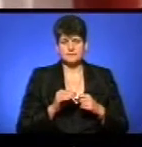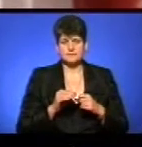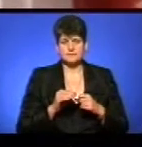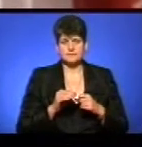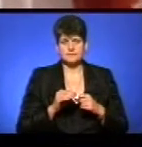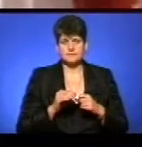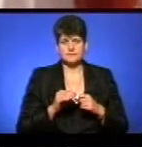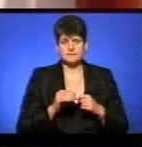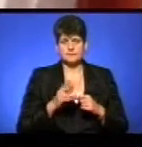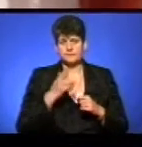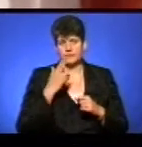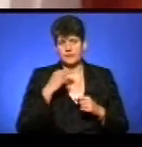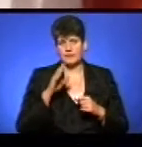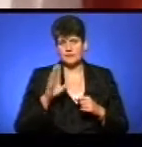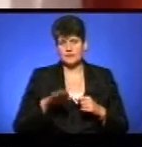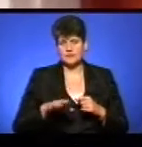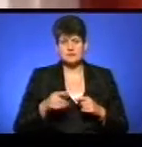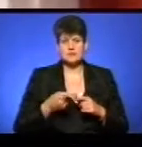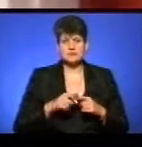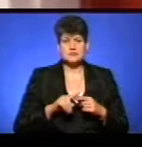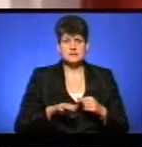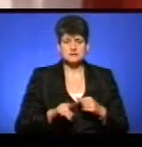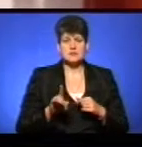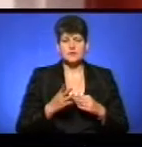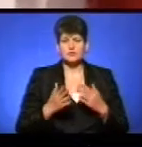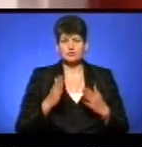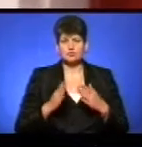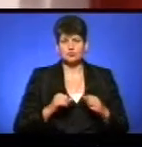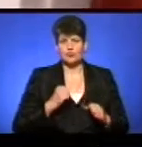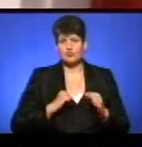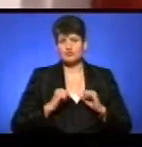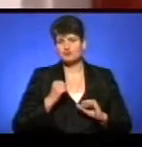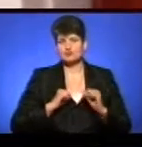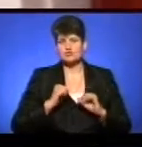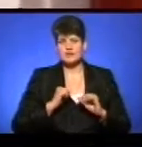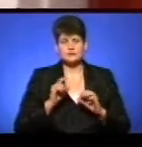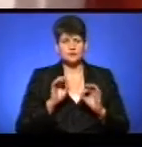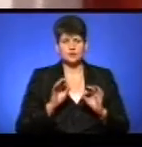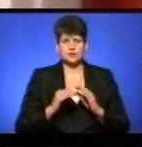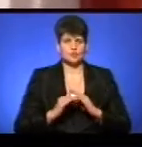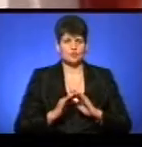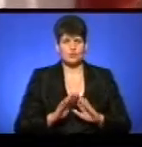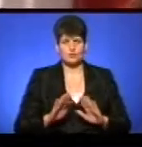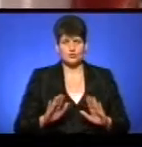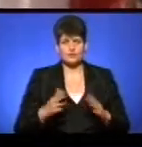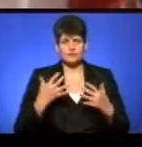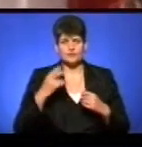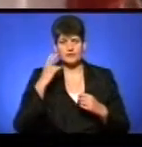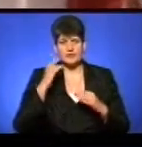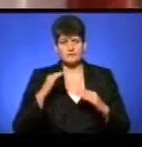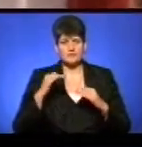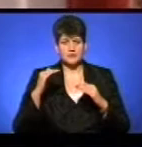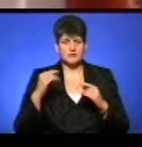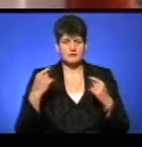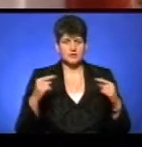змиритися з тим, тому що, якщо ми будемо змущатися, то нам нічого не поможе. Ну, вже в Києві підняли, в